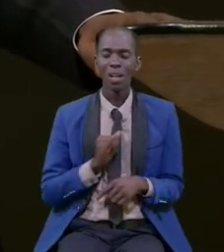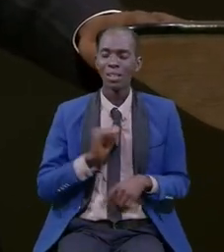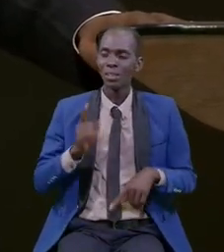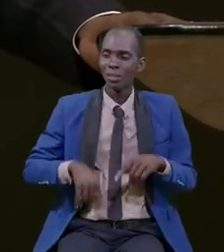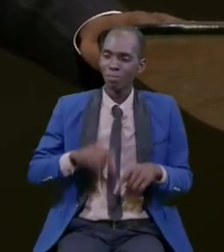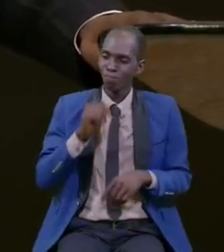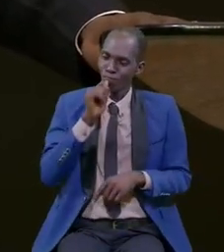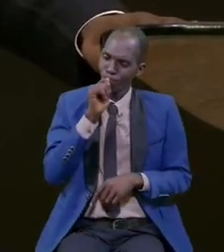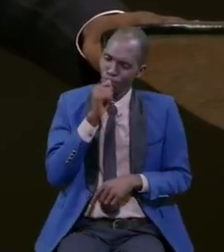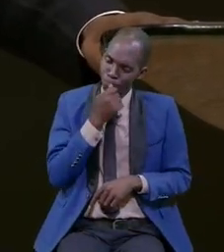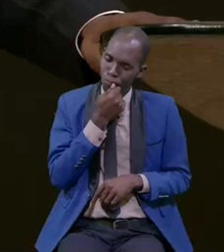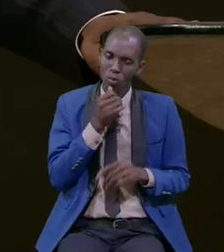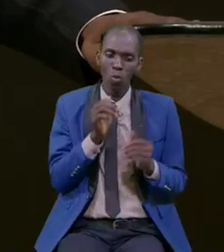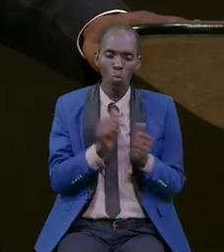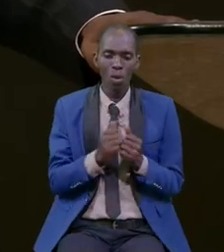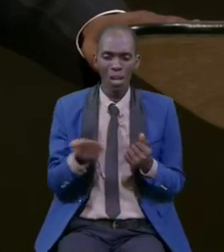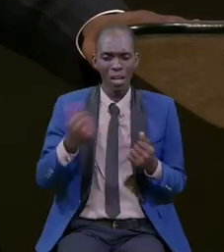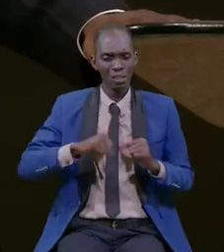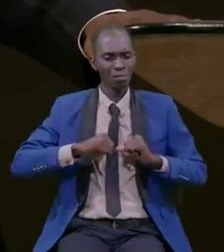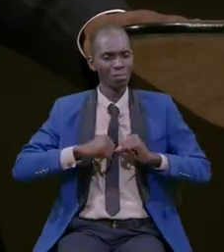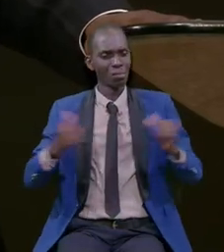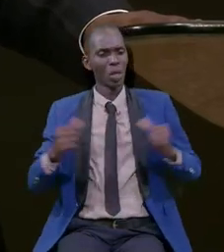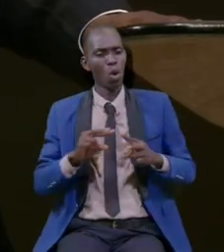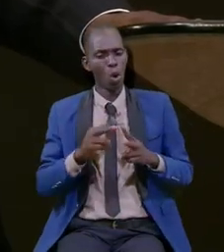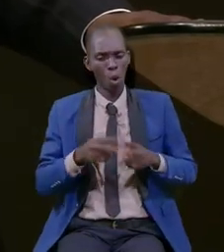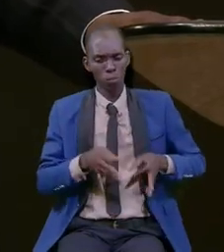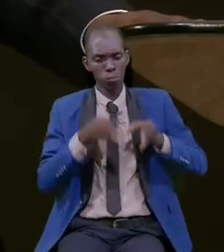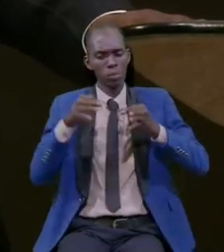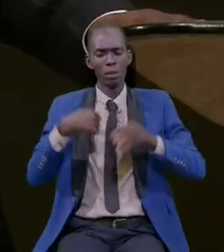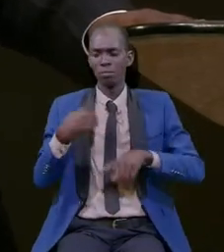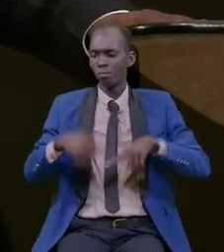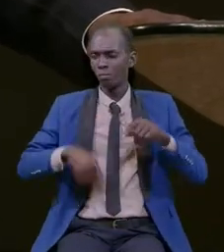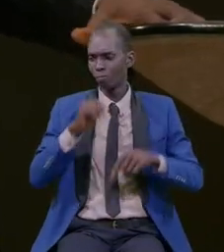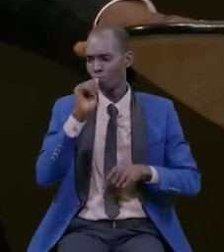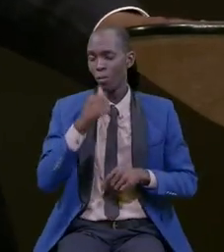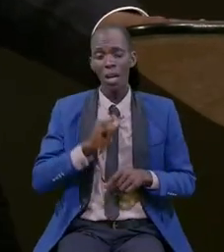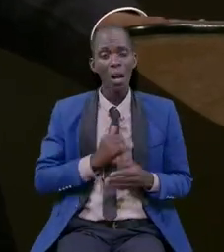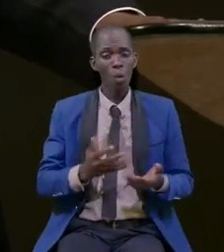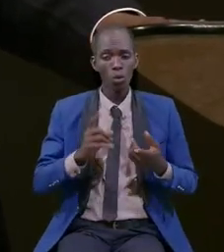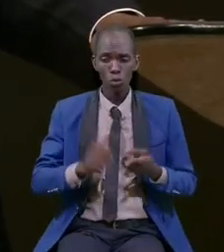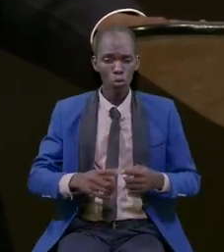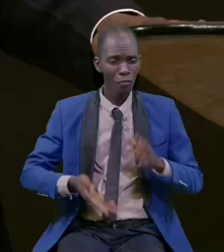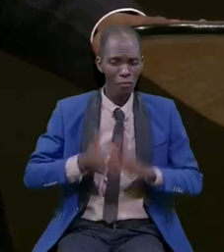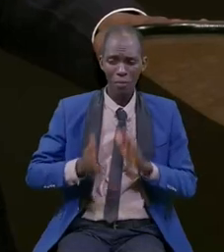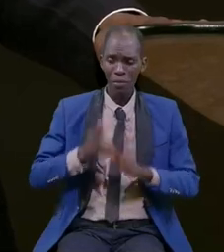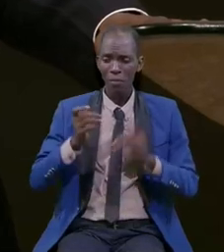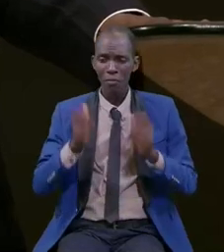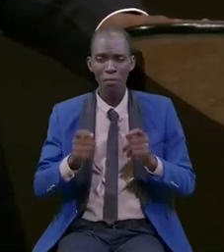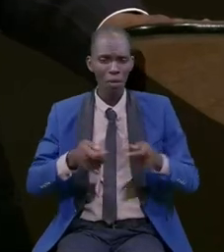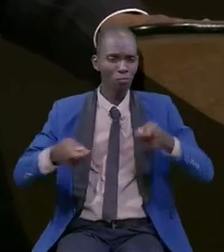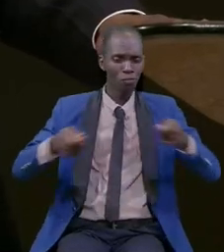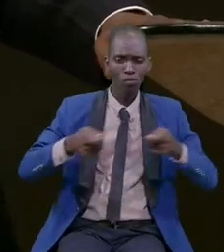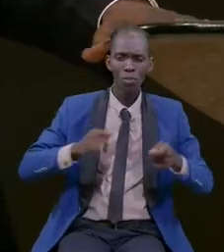ou retard je veux prendre le contrôle je veux être au contrôle de ceci contrôle ceci contrôle cela je veux être dans la le